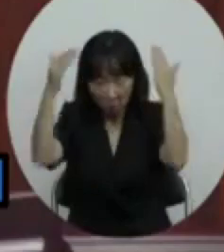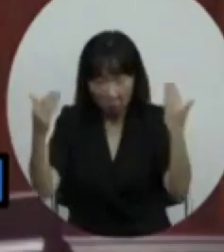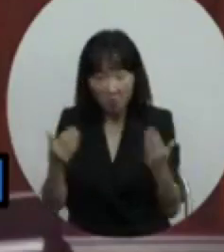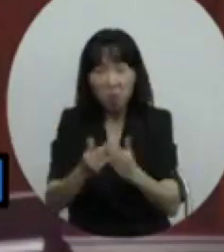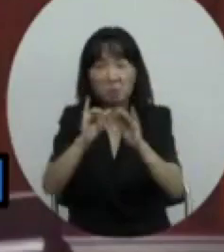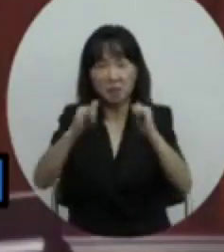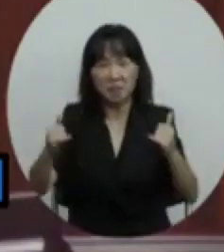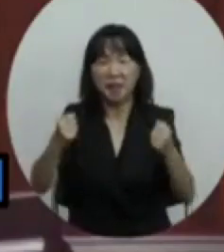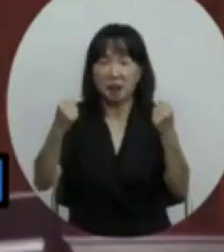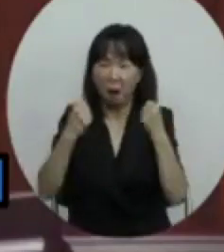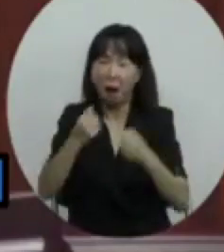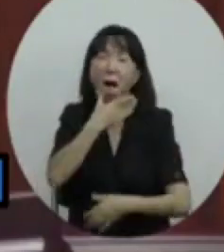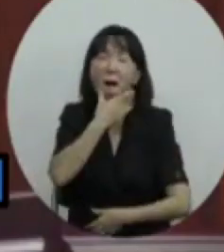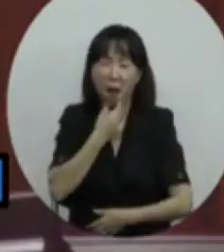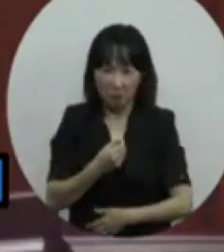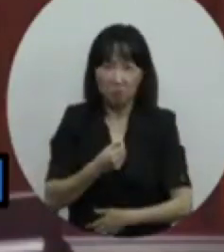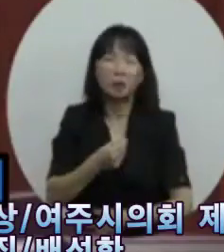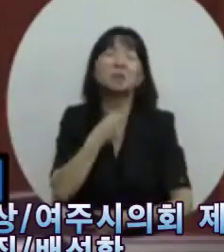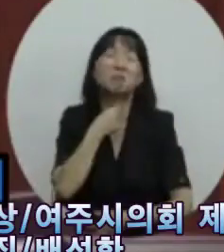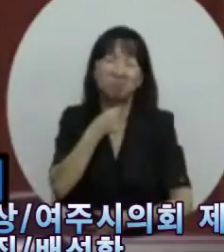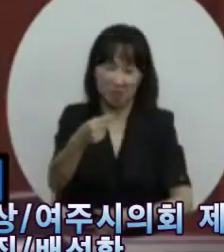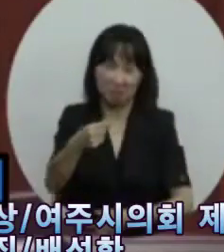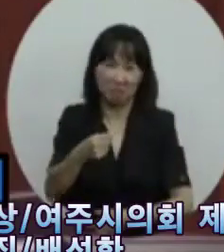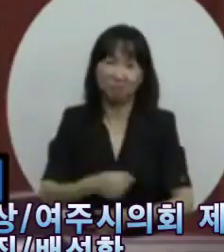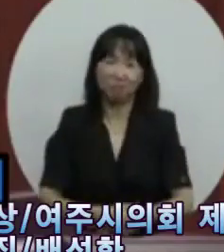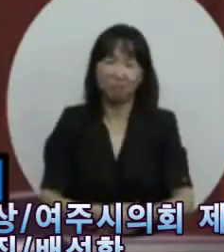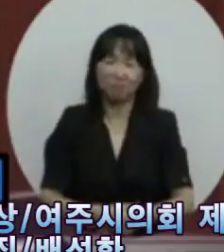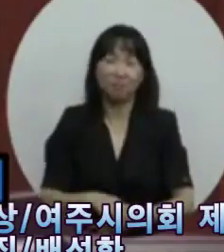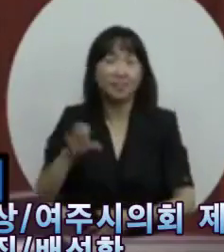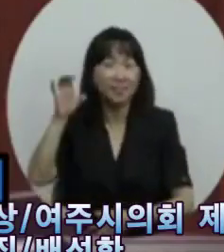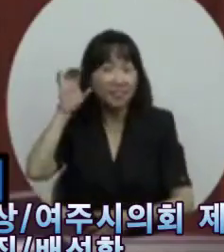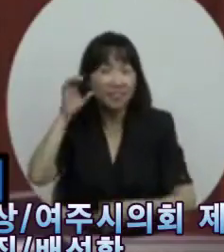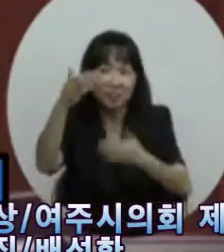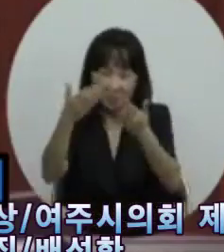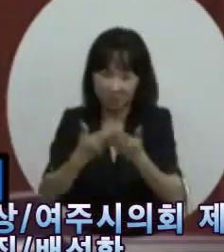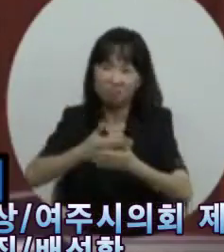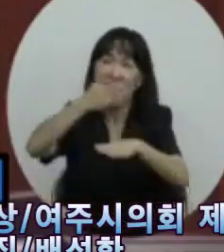행복을 진심으로 기원합니다. 경청해 주셔서 감사합니다.